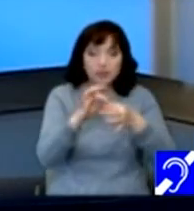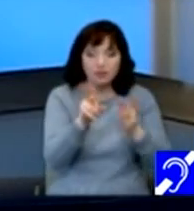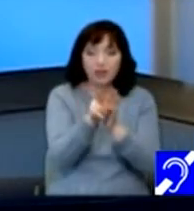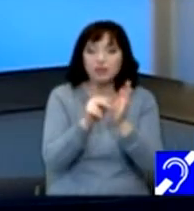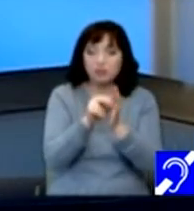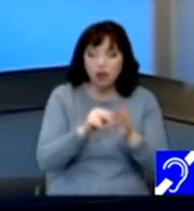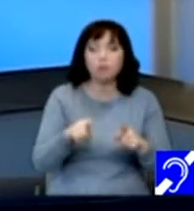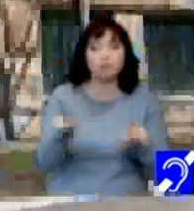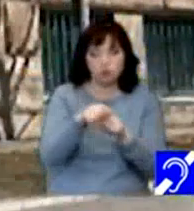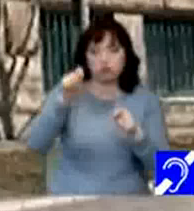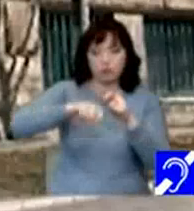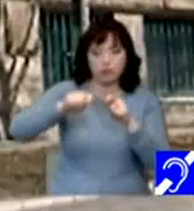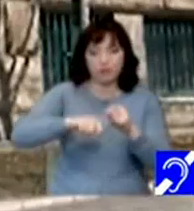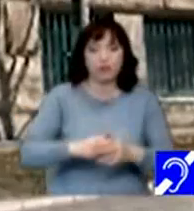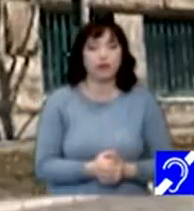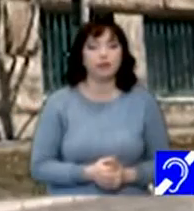săi.